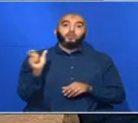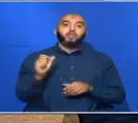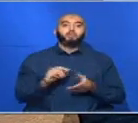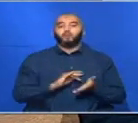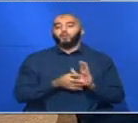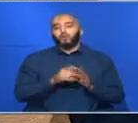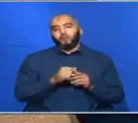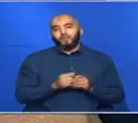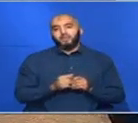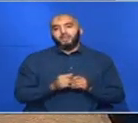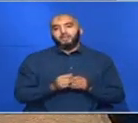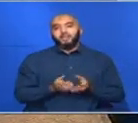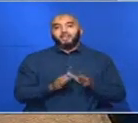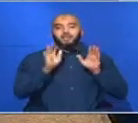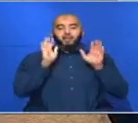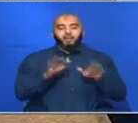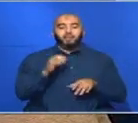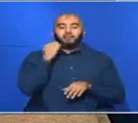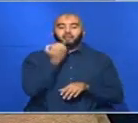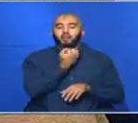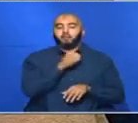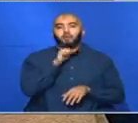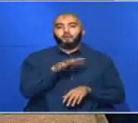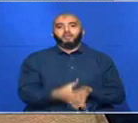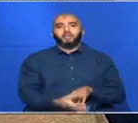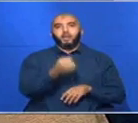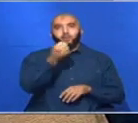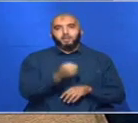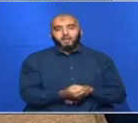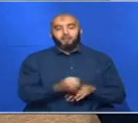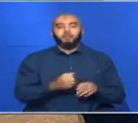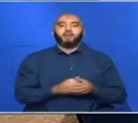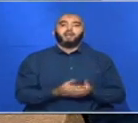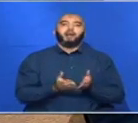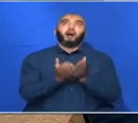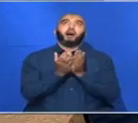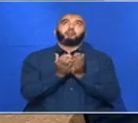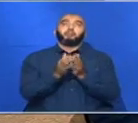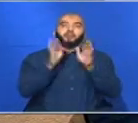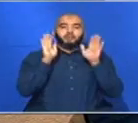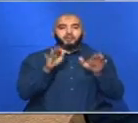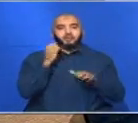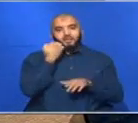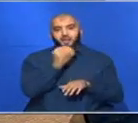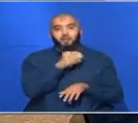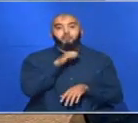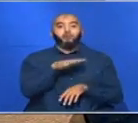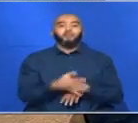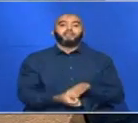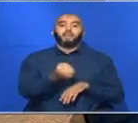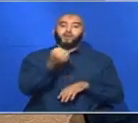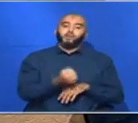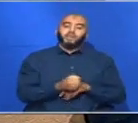صلوا عليه وسلموا تسليما اللهم صل وسلم وبارك وانعم على سيدنا ومولانا محمد عبدك ونبيك ورسولك